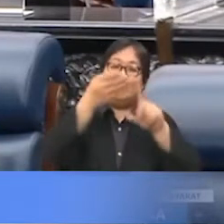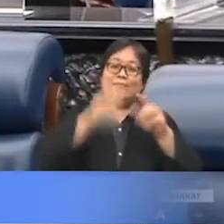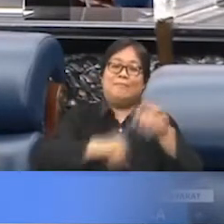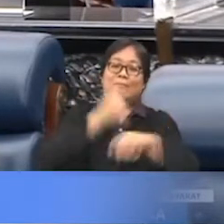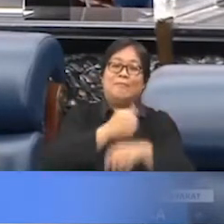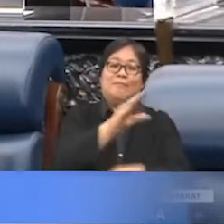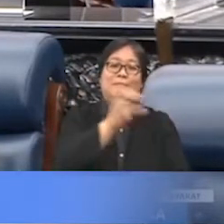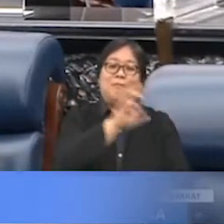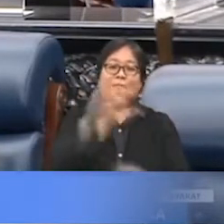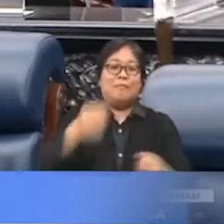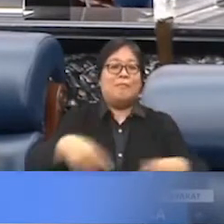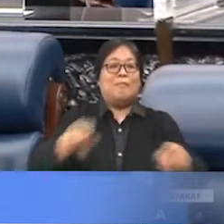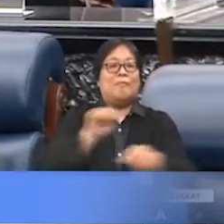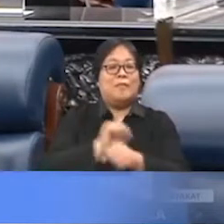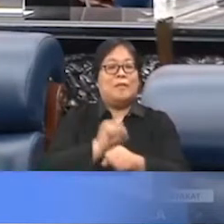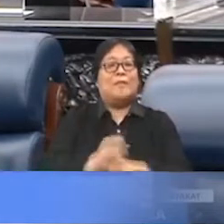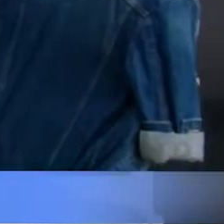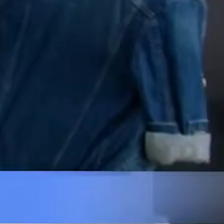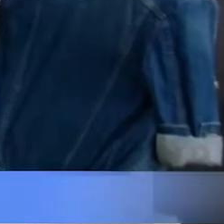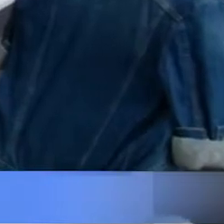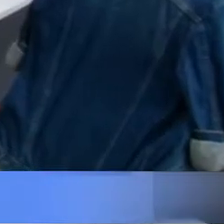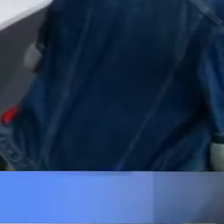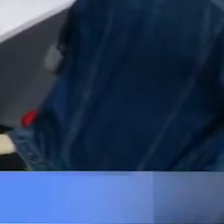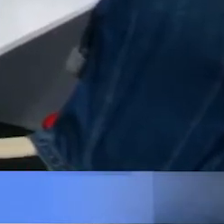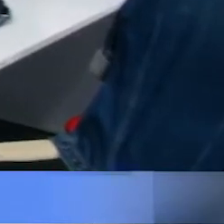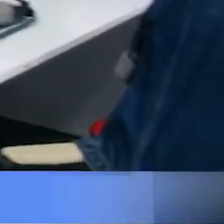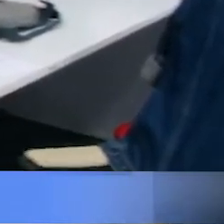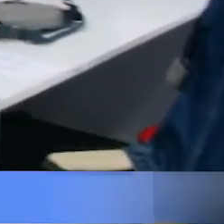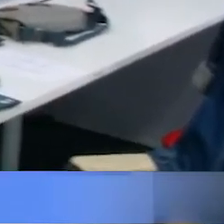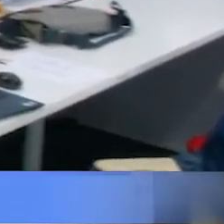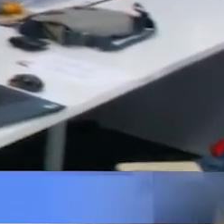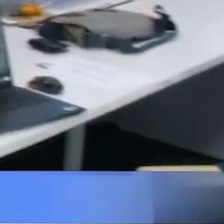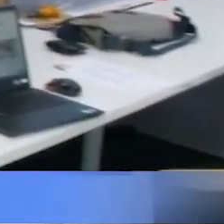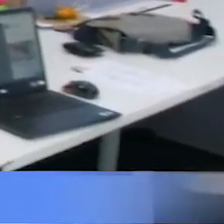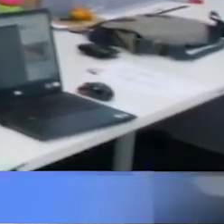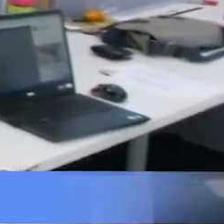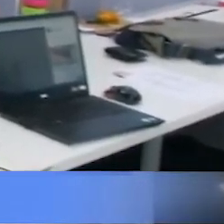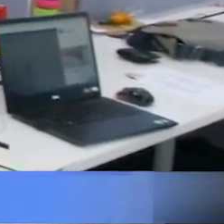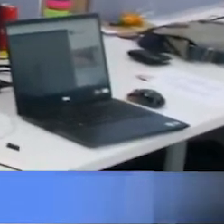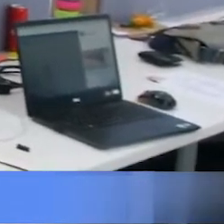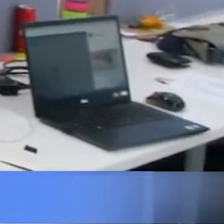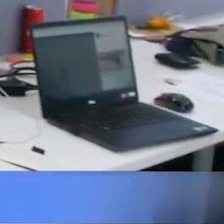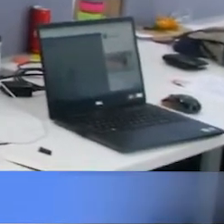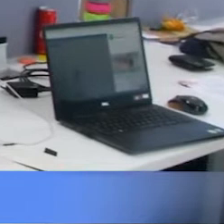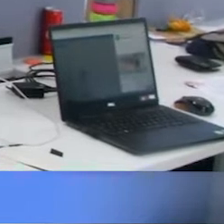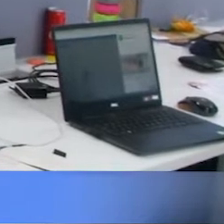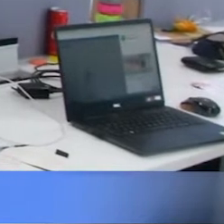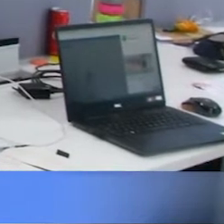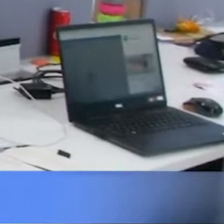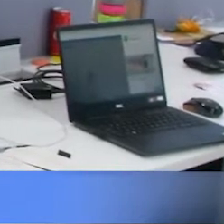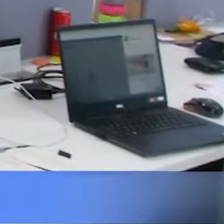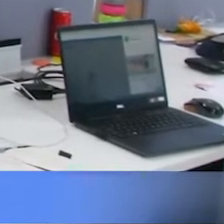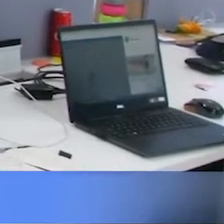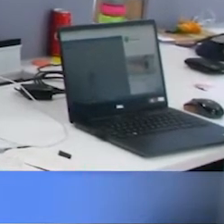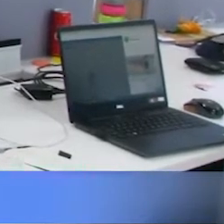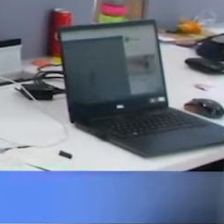国内就有9500人丢饭碗。部长认为，要是没有工资补贴计划这项及时雨，可能会有大